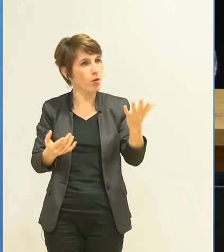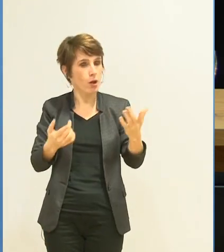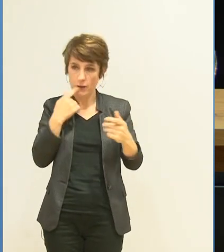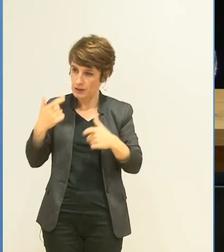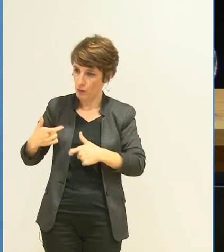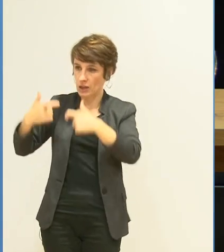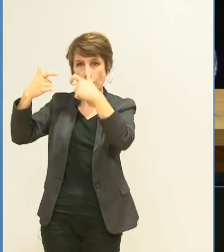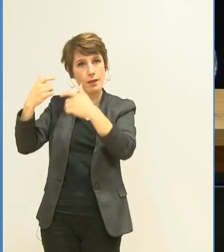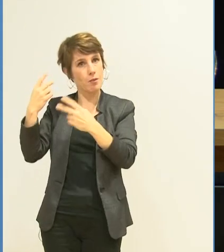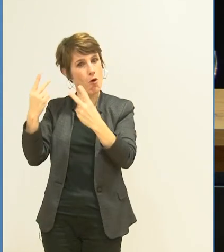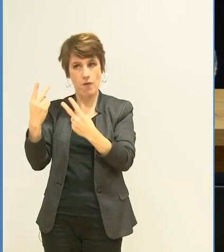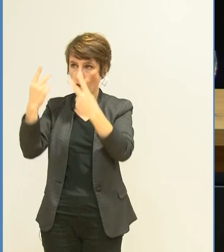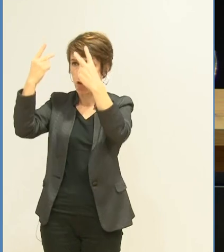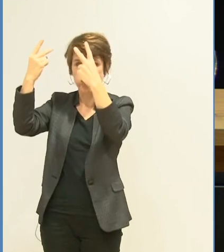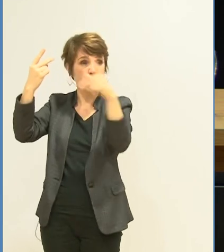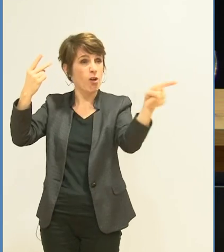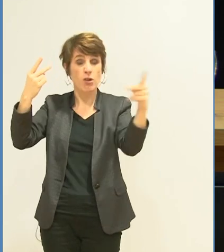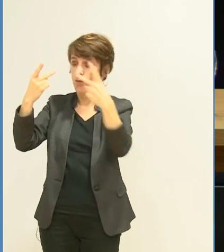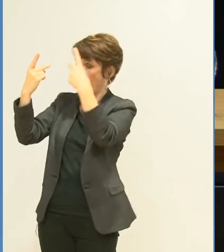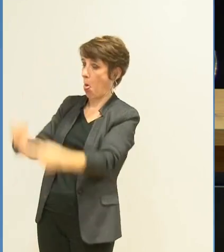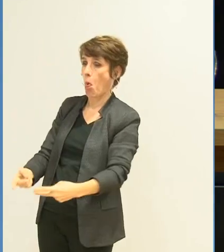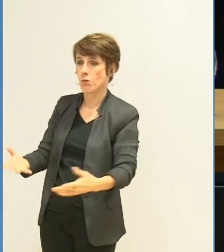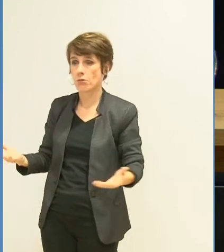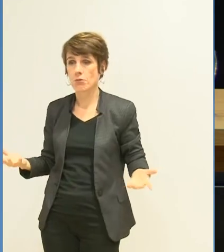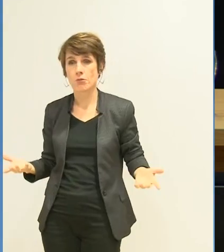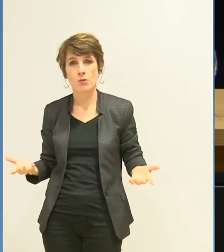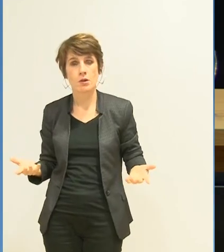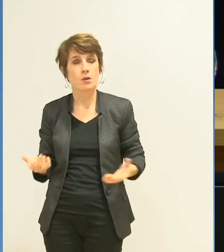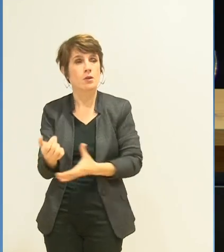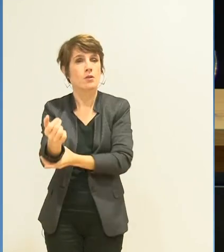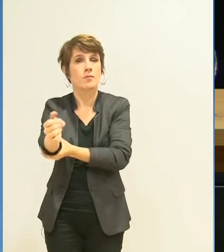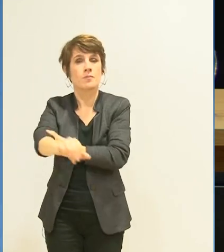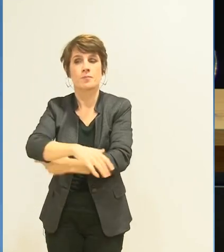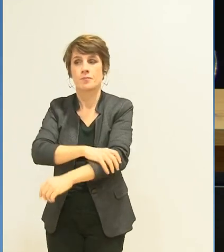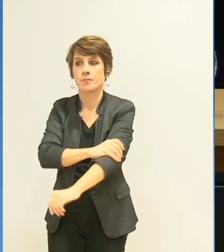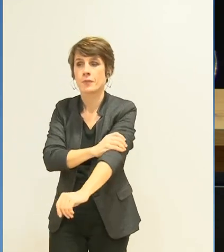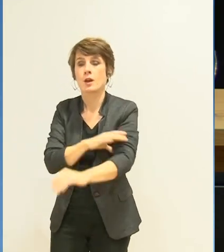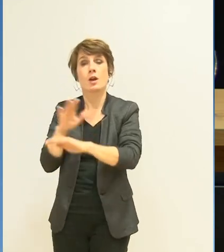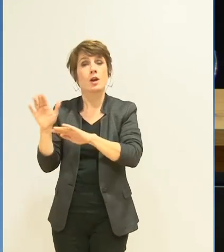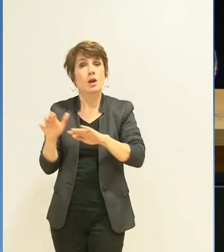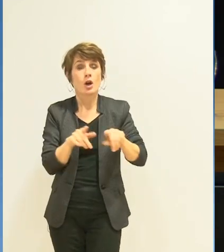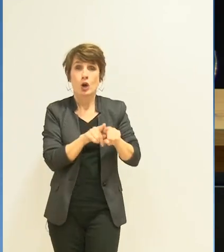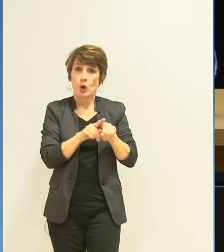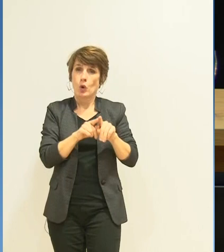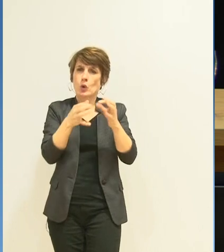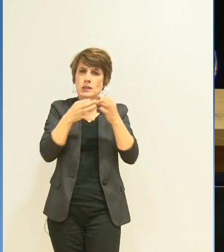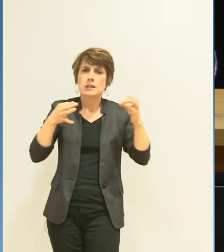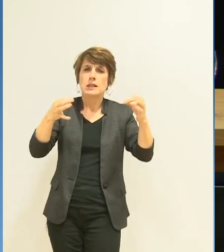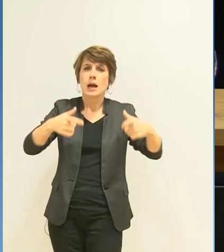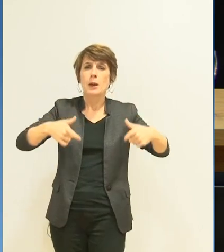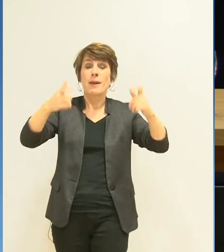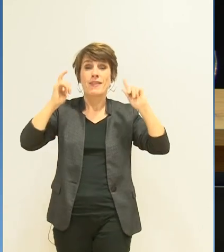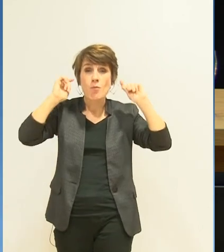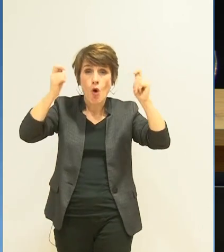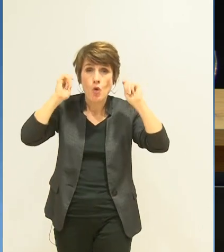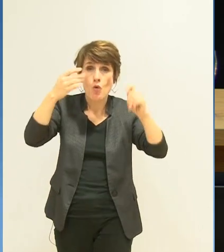font la beauté de notre ville de la même manière vous avez jeté dans la course le couvent des minimes comme